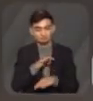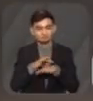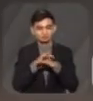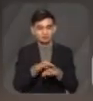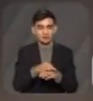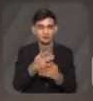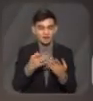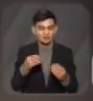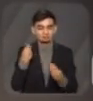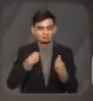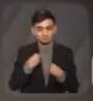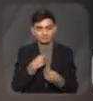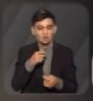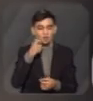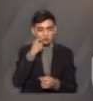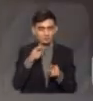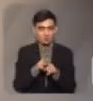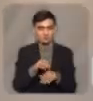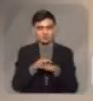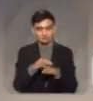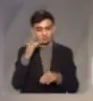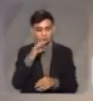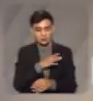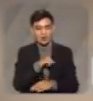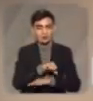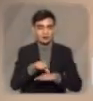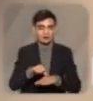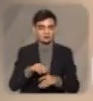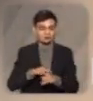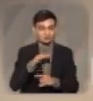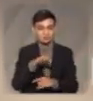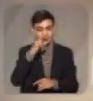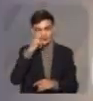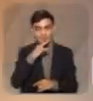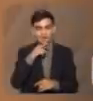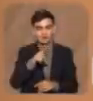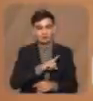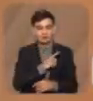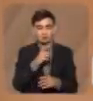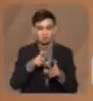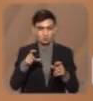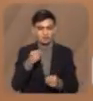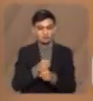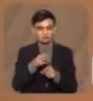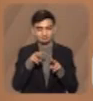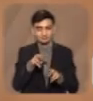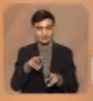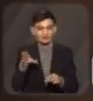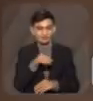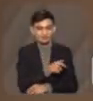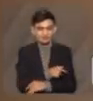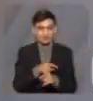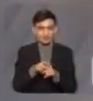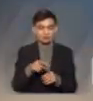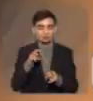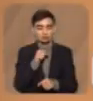тұтынатын тауарларды тасымалдайды екен. Айтуларынша шекарадан өткендерінде Қазақстанның кірістер басқармасы тауар мен құжаттардың сәйкестігін тексереміз